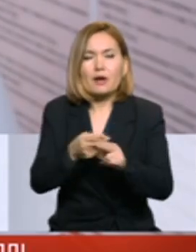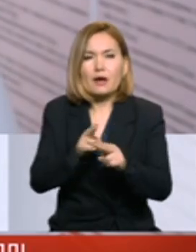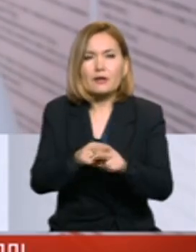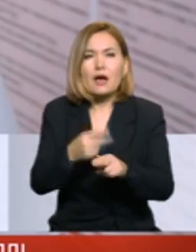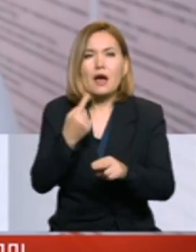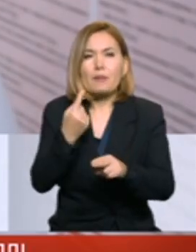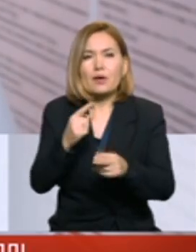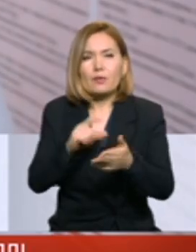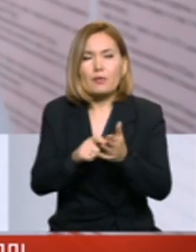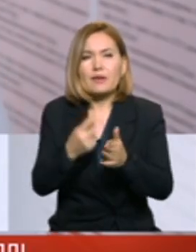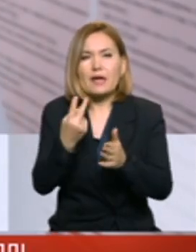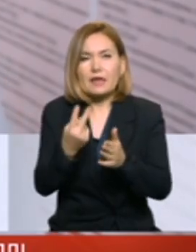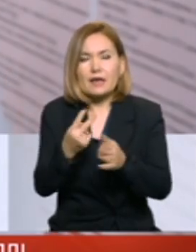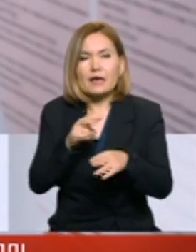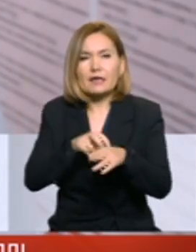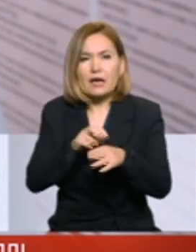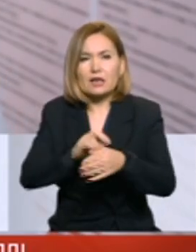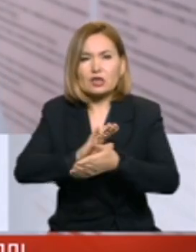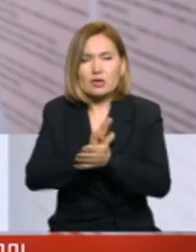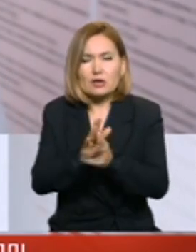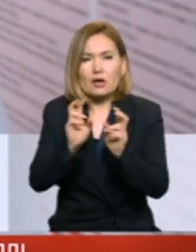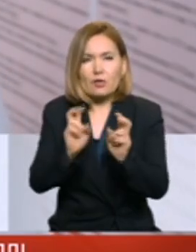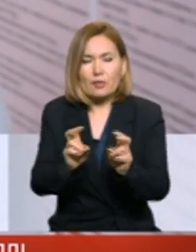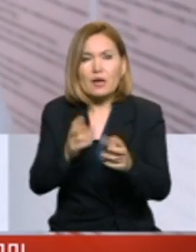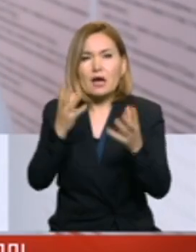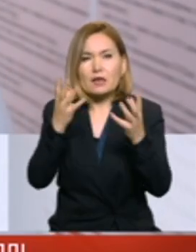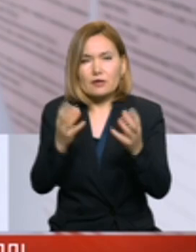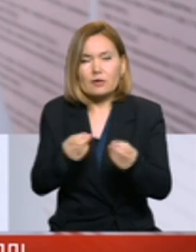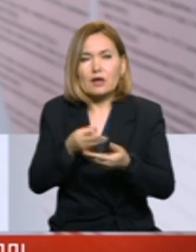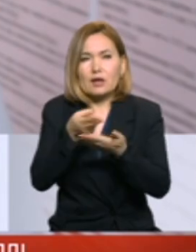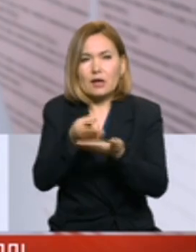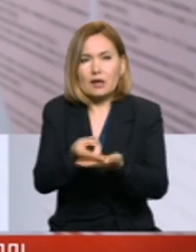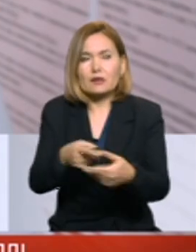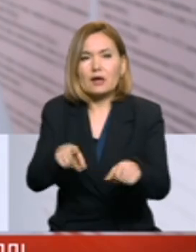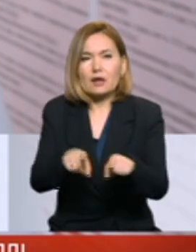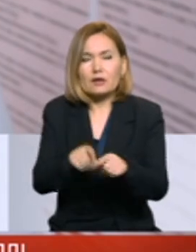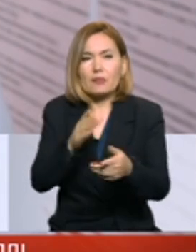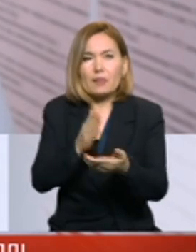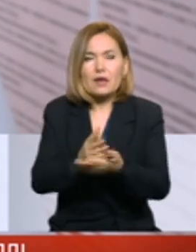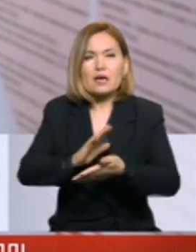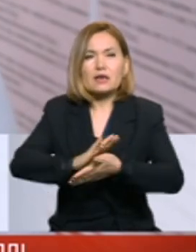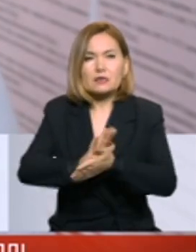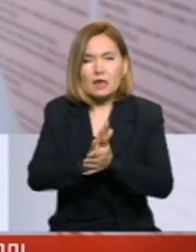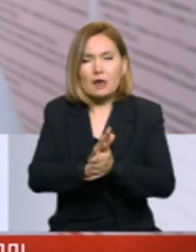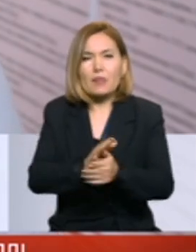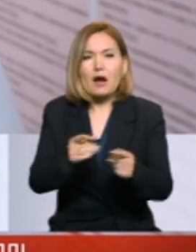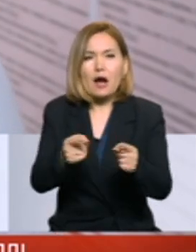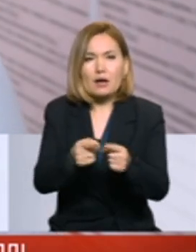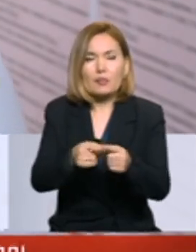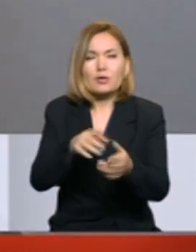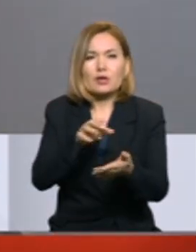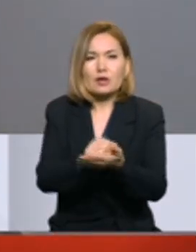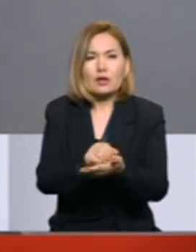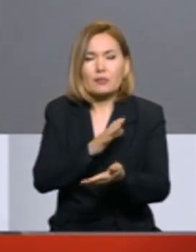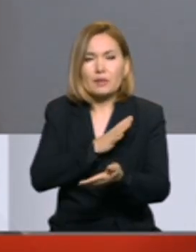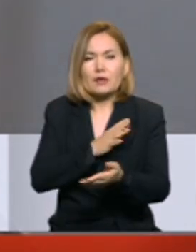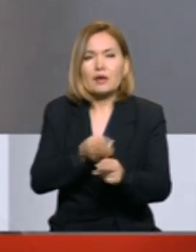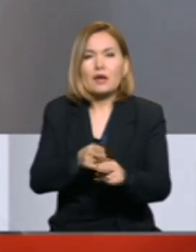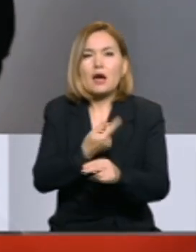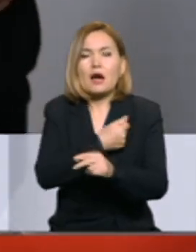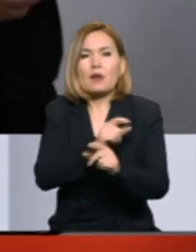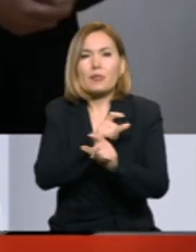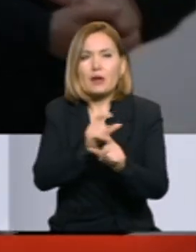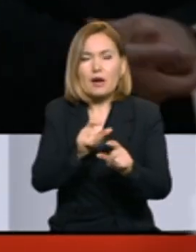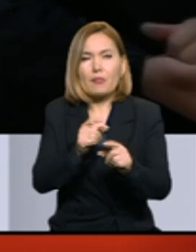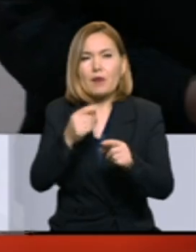дәрігер қабылдаймыз. Одан кейін жанды бізде дневной стационар бар. Дневной стационарымыз сыймағандықтан арендаға жалға алып отырмыз. Емханада